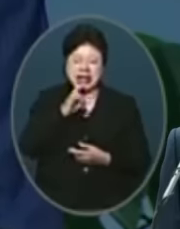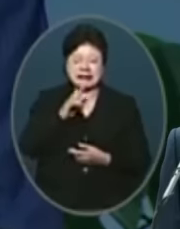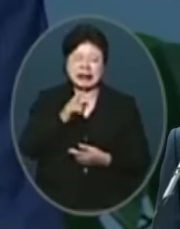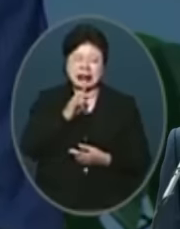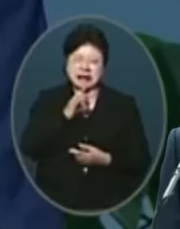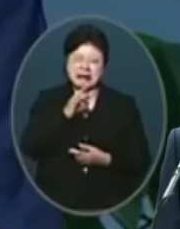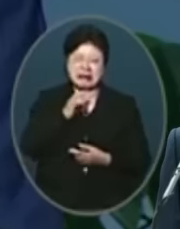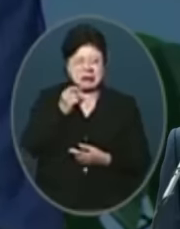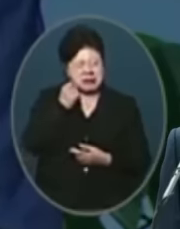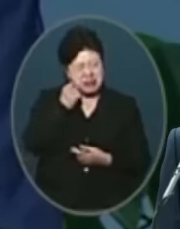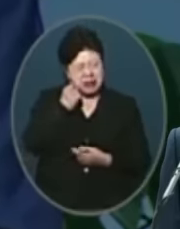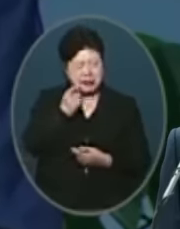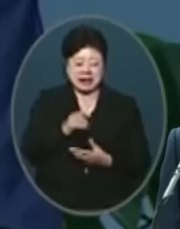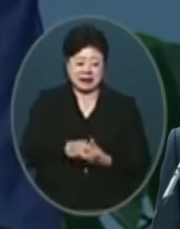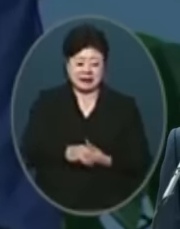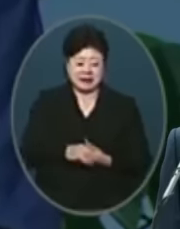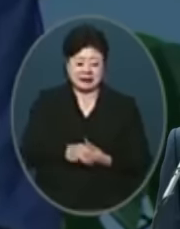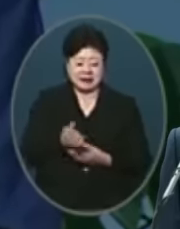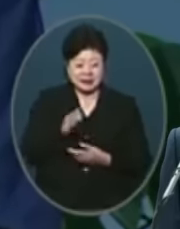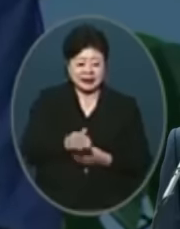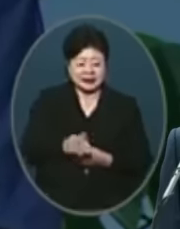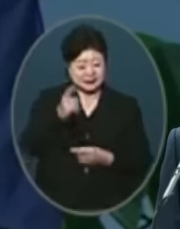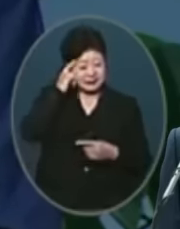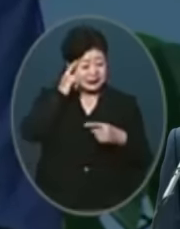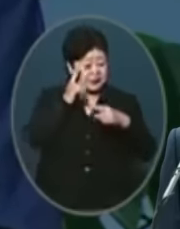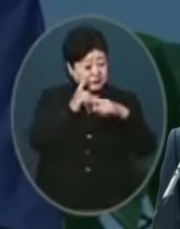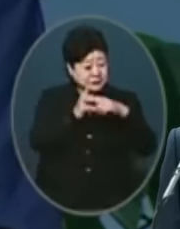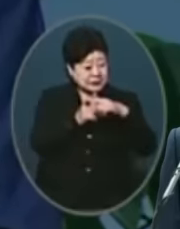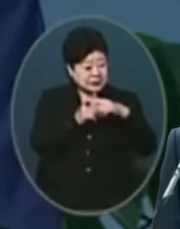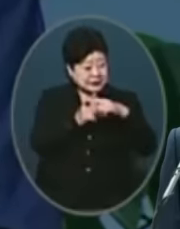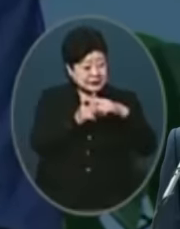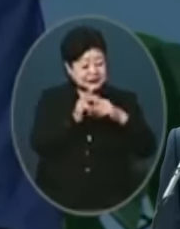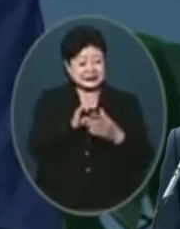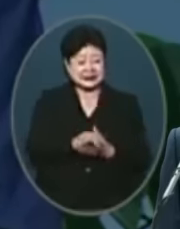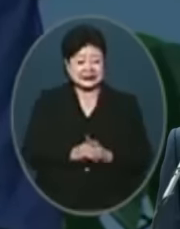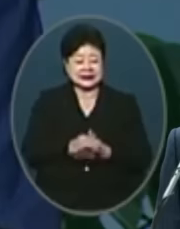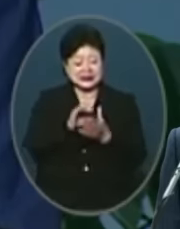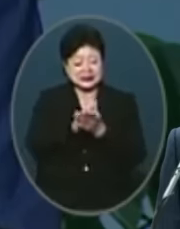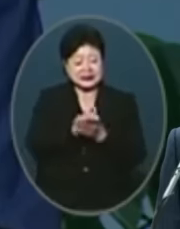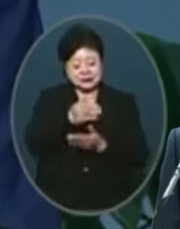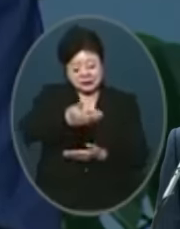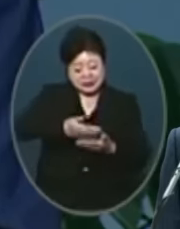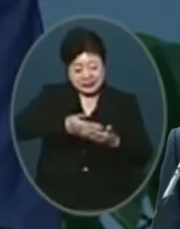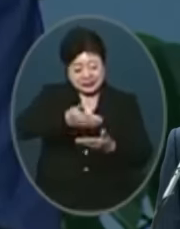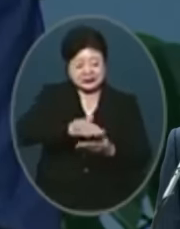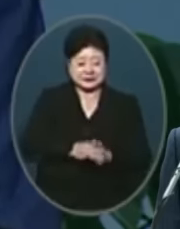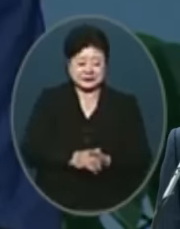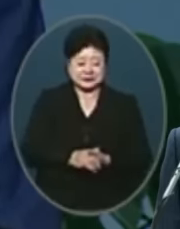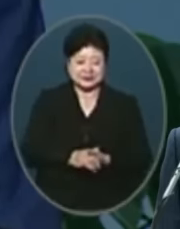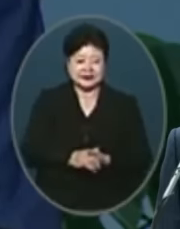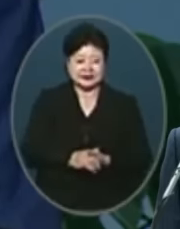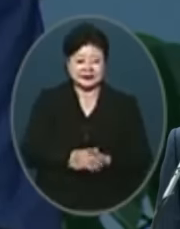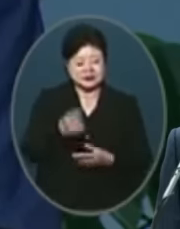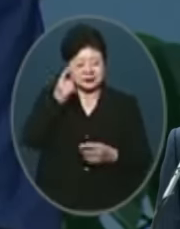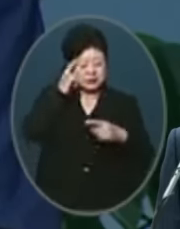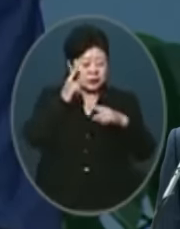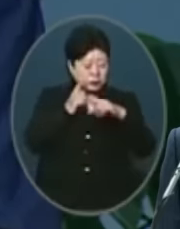듭니다. 부정적으로 들지요. 긍정적인 친구와 사귀면